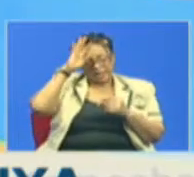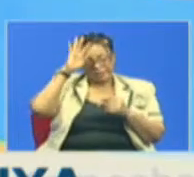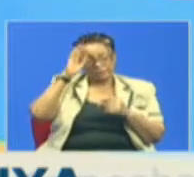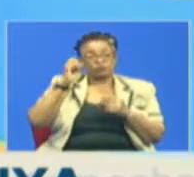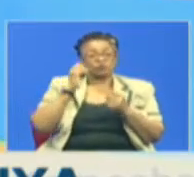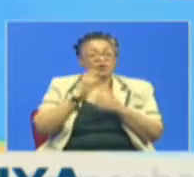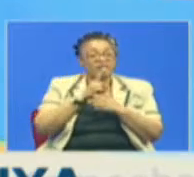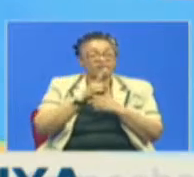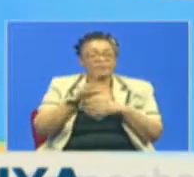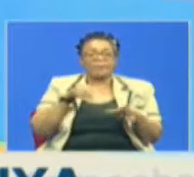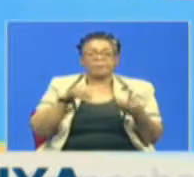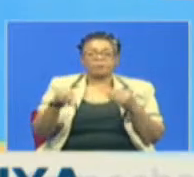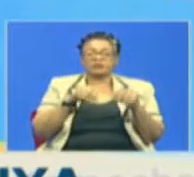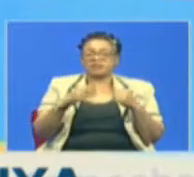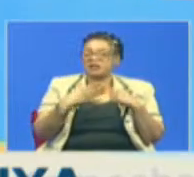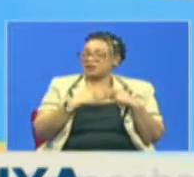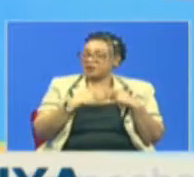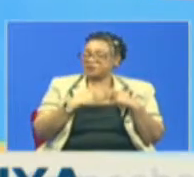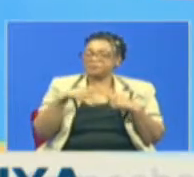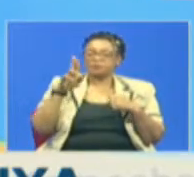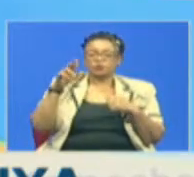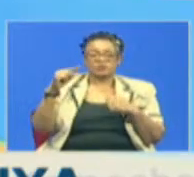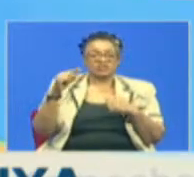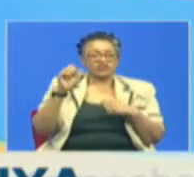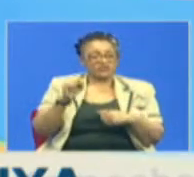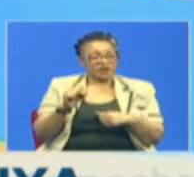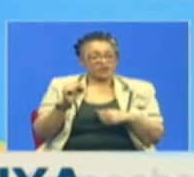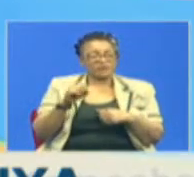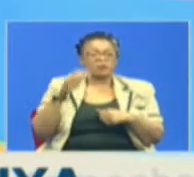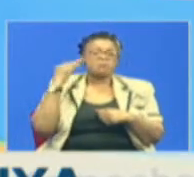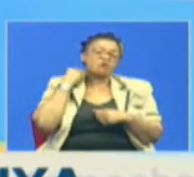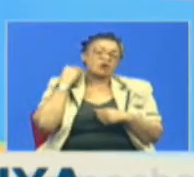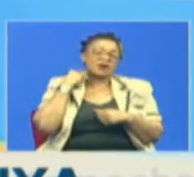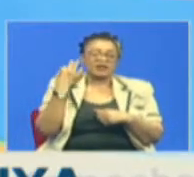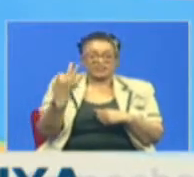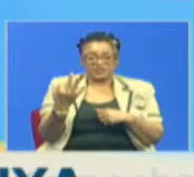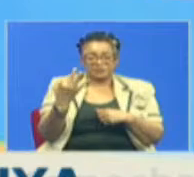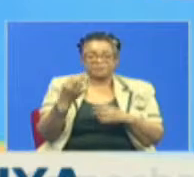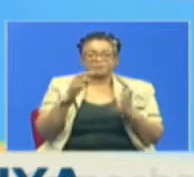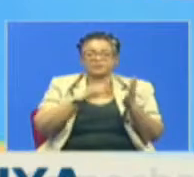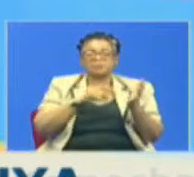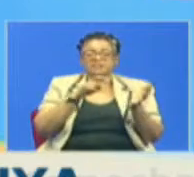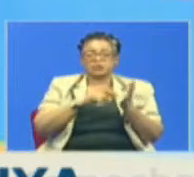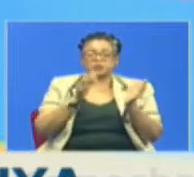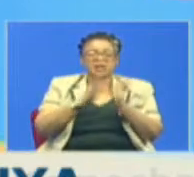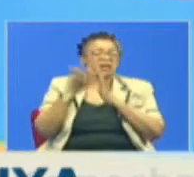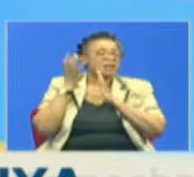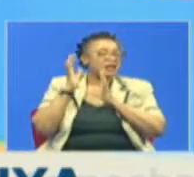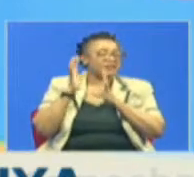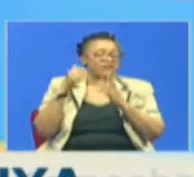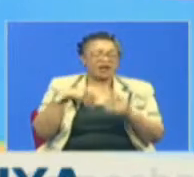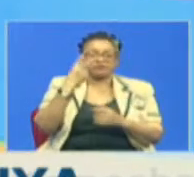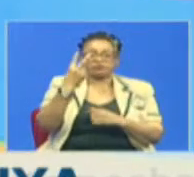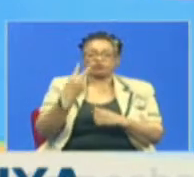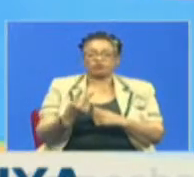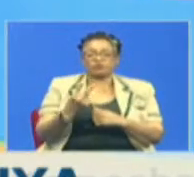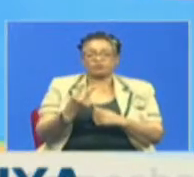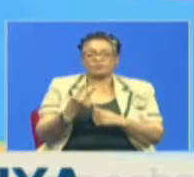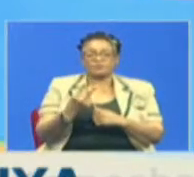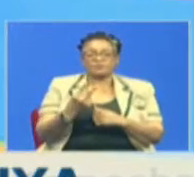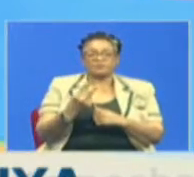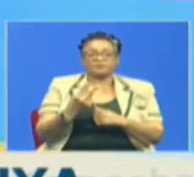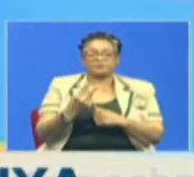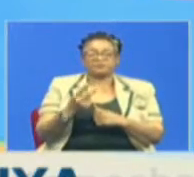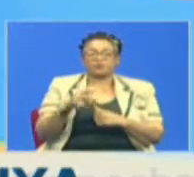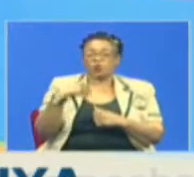Busia 9, Uasin Gishu 5, Murang'a 3, Machakos and Kilifi have registered 2 cases, and we have 1 case